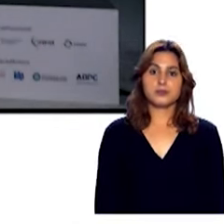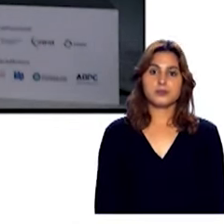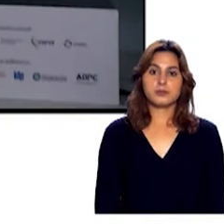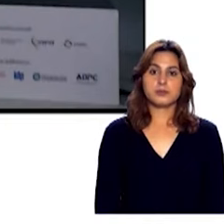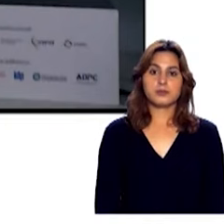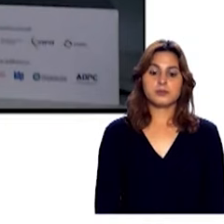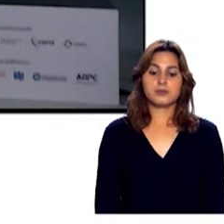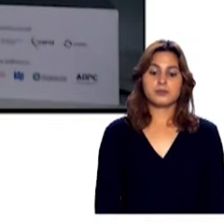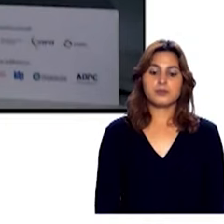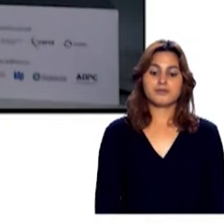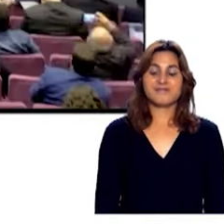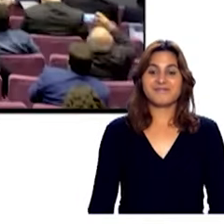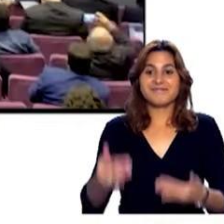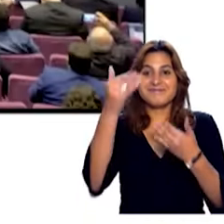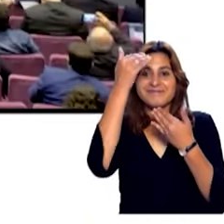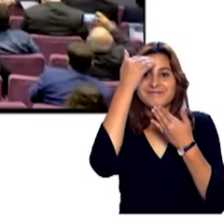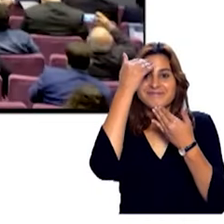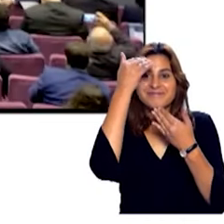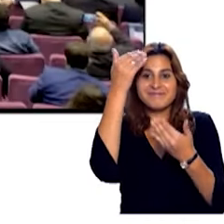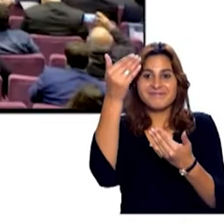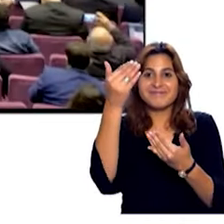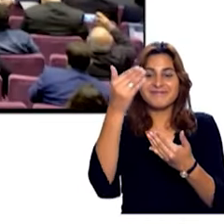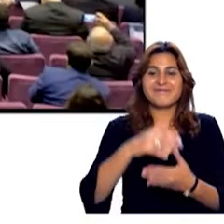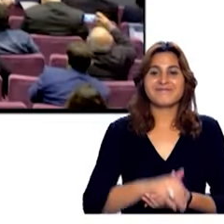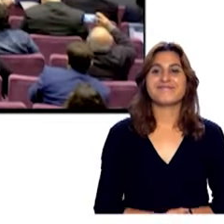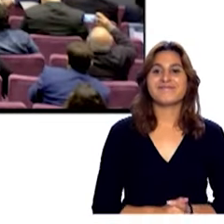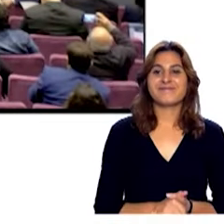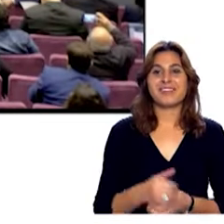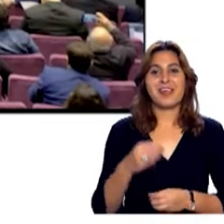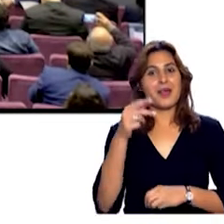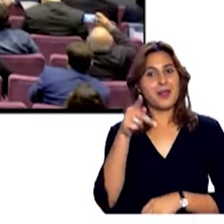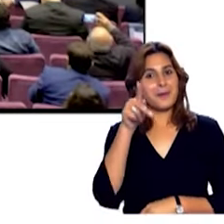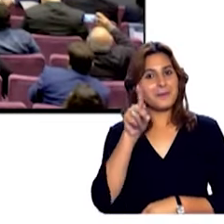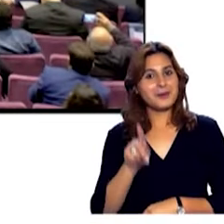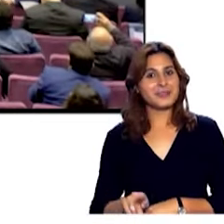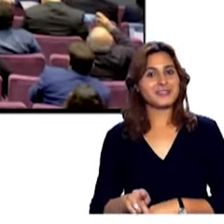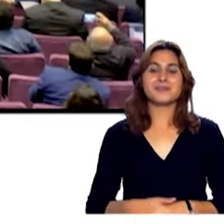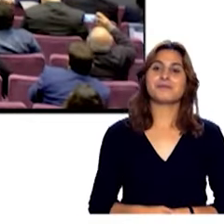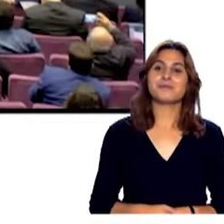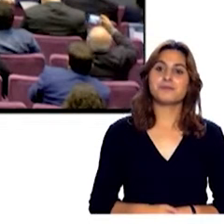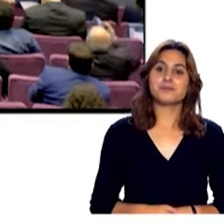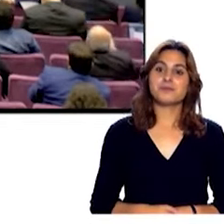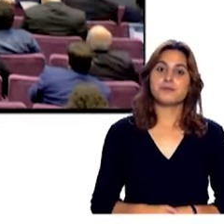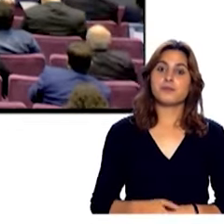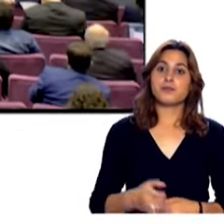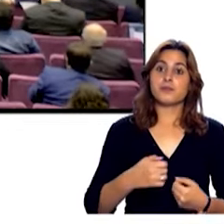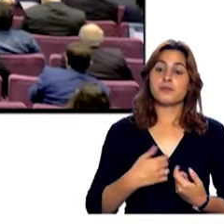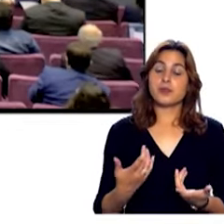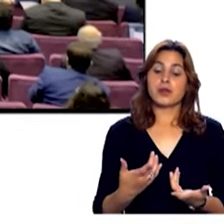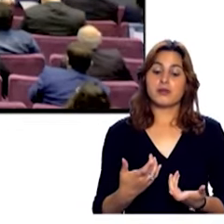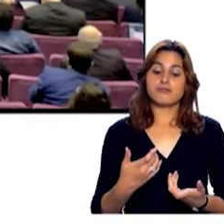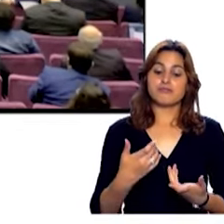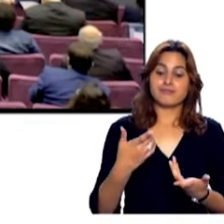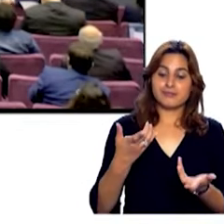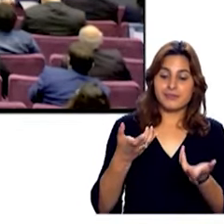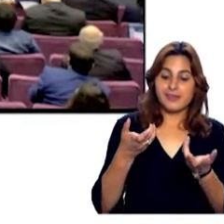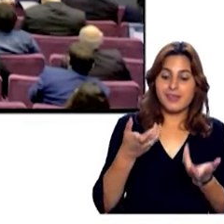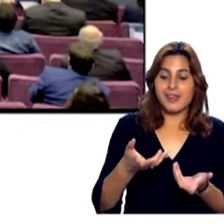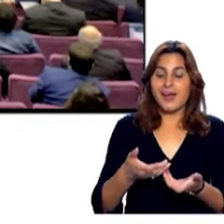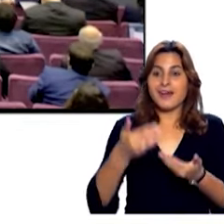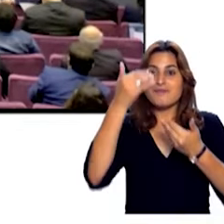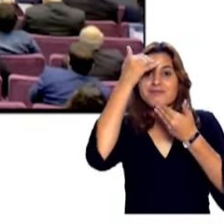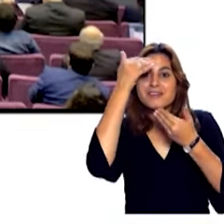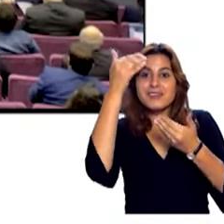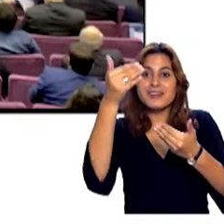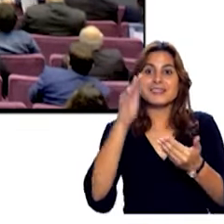Grazie Presidente mi corre l'obbligo DI ringraziare LA scuola di formazione e aggiornamento